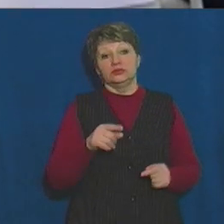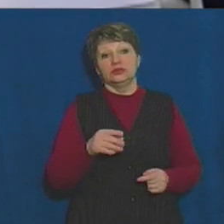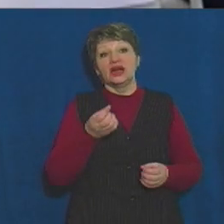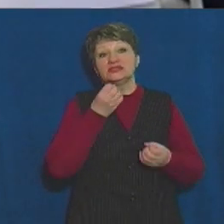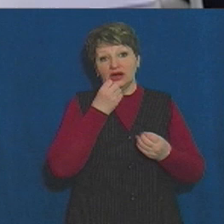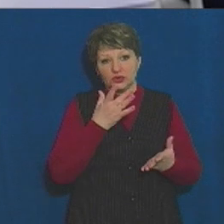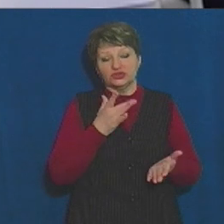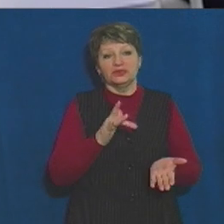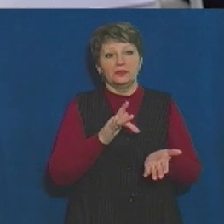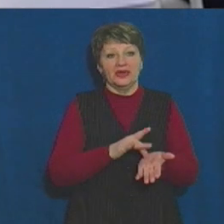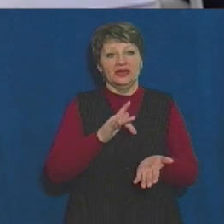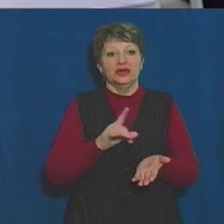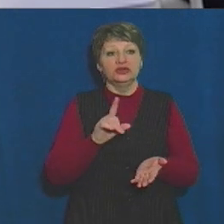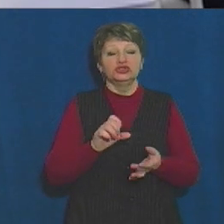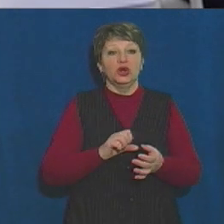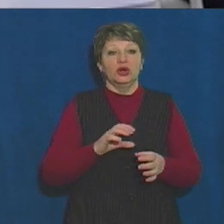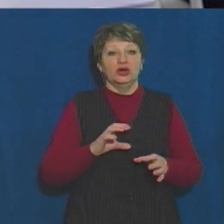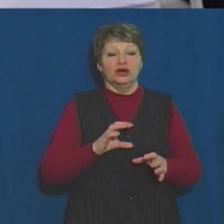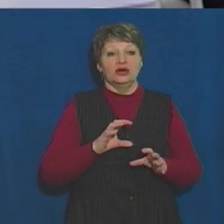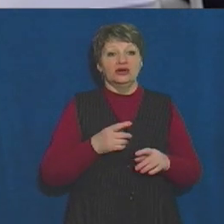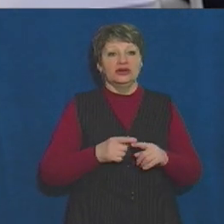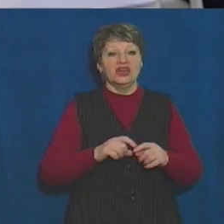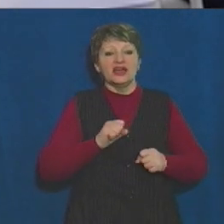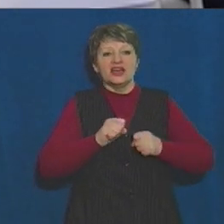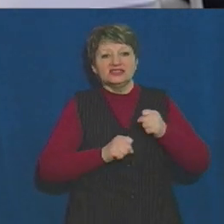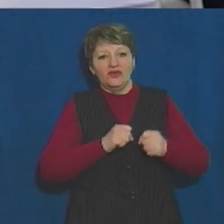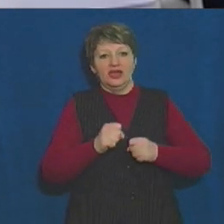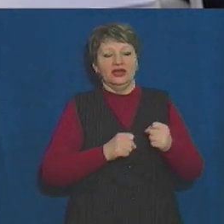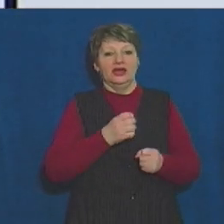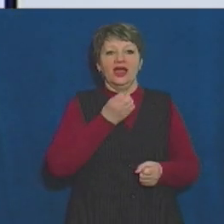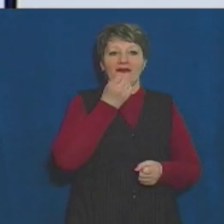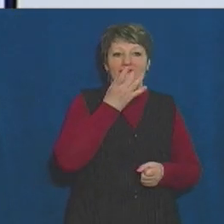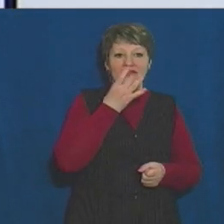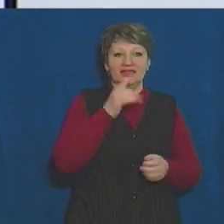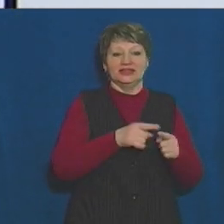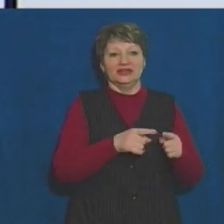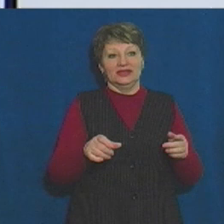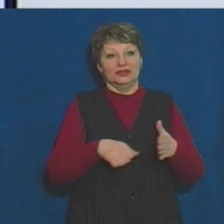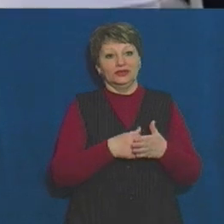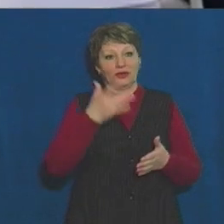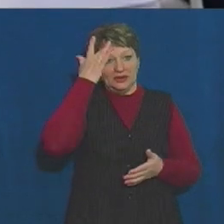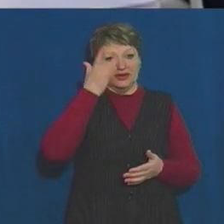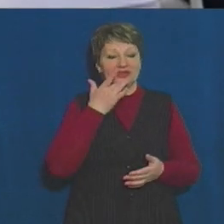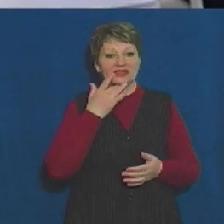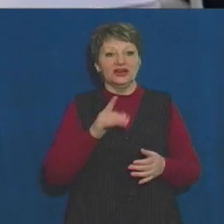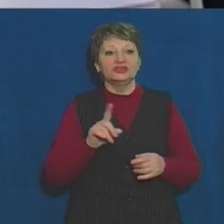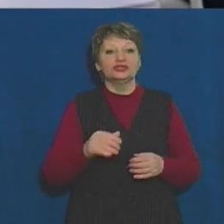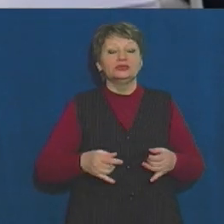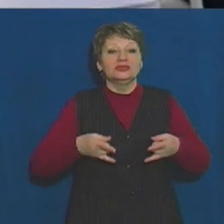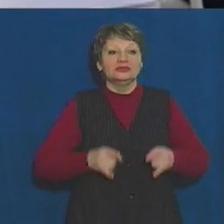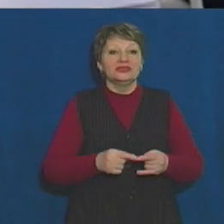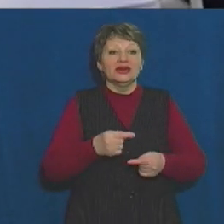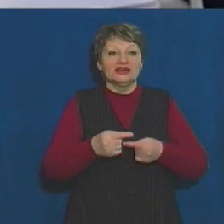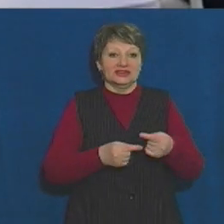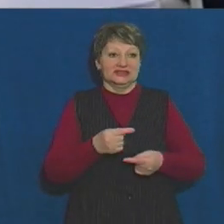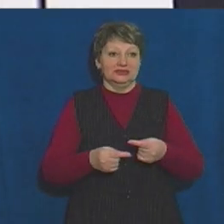метою, щоб звірі, це в період з квітня місяця по кінець червня, розмножались. Ну, розкажіть про обробку